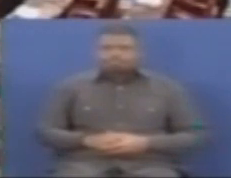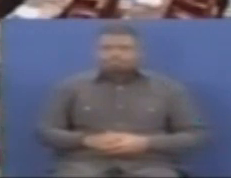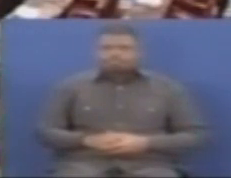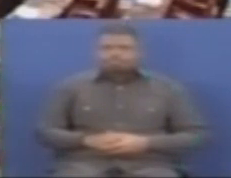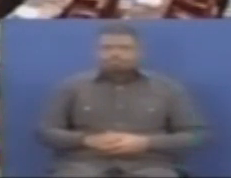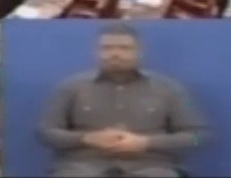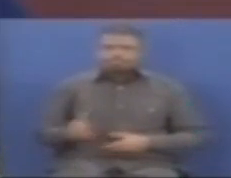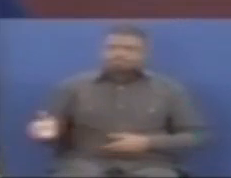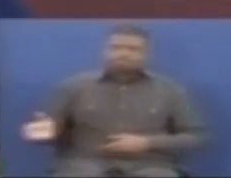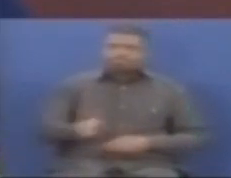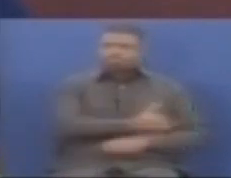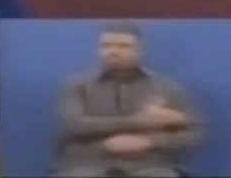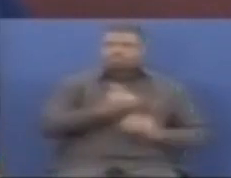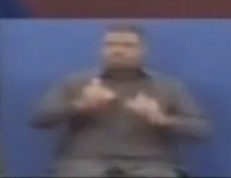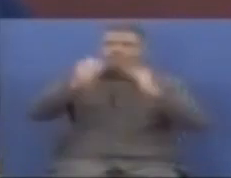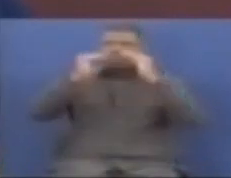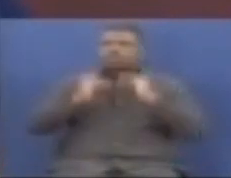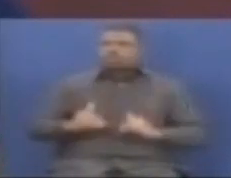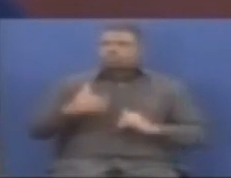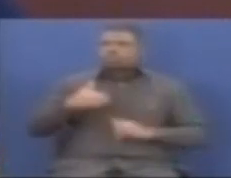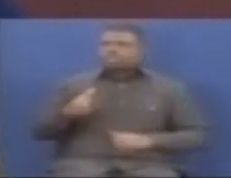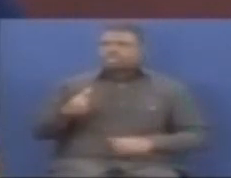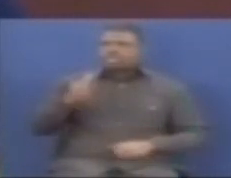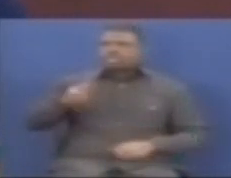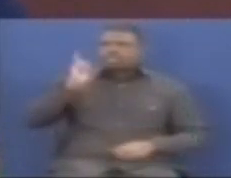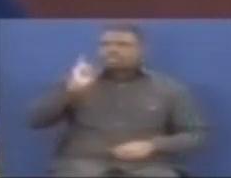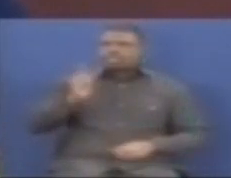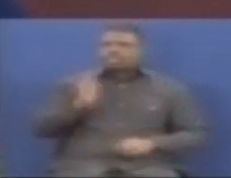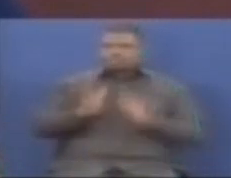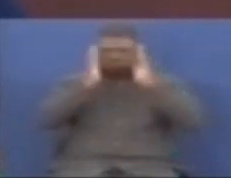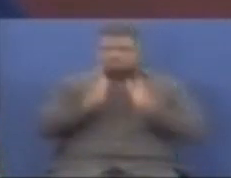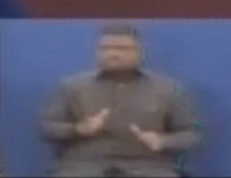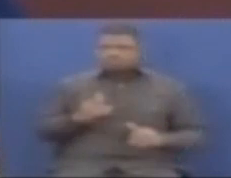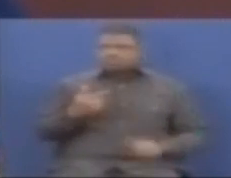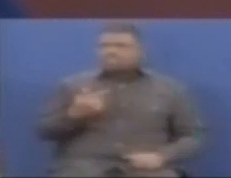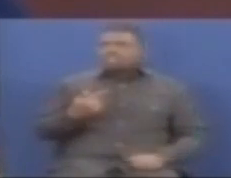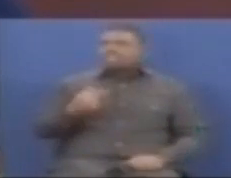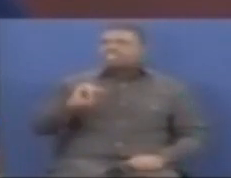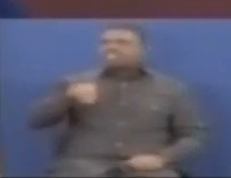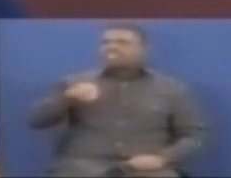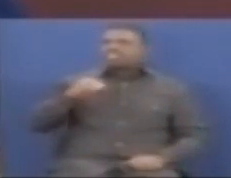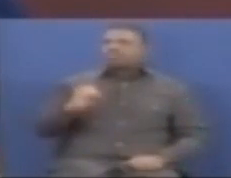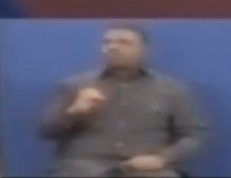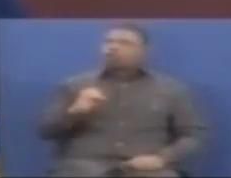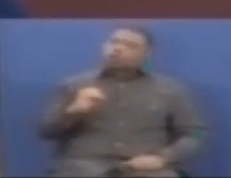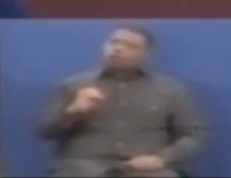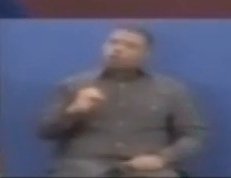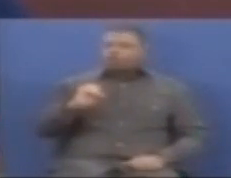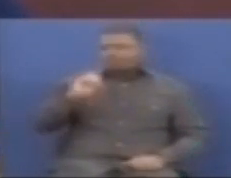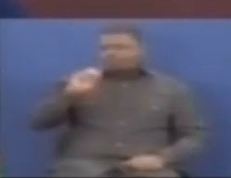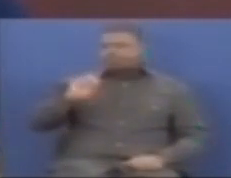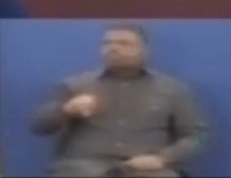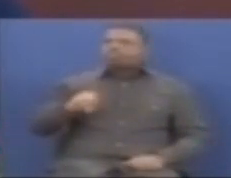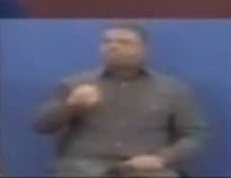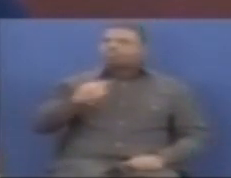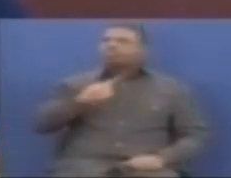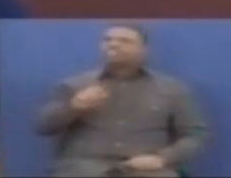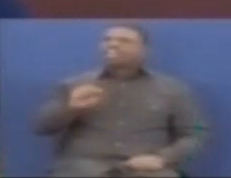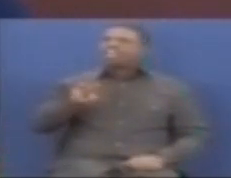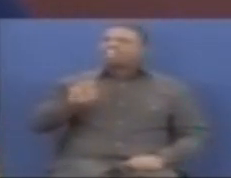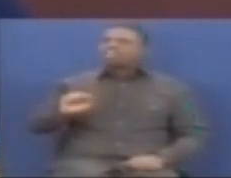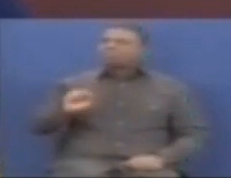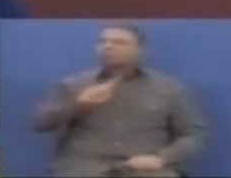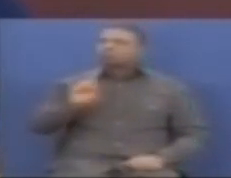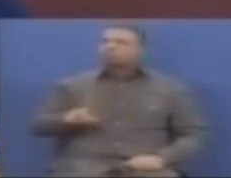Mheshimiwa bunge, tunaendelea na Wizara ya Nishati. Mheshimiwa Timotheo Paul Mzava, mbunge wa Korogwe